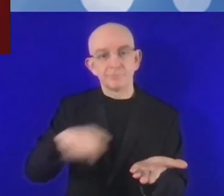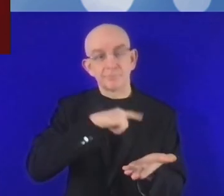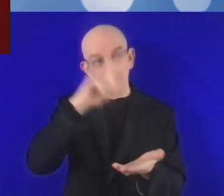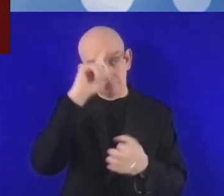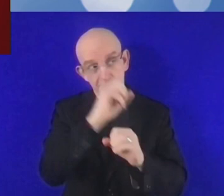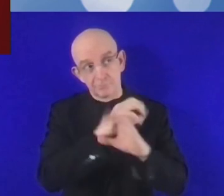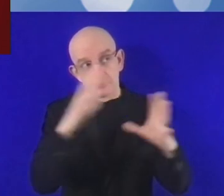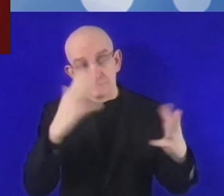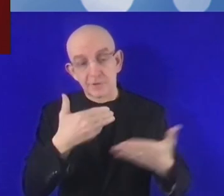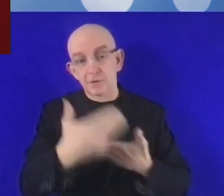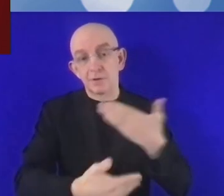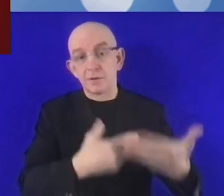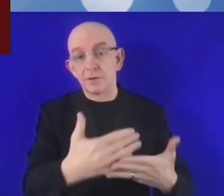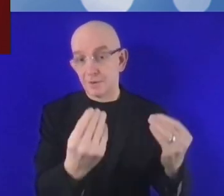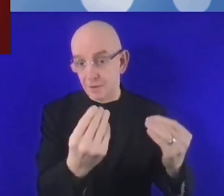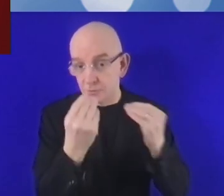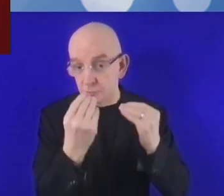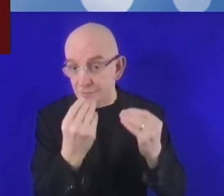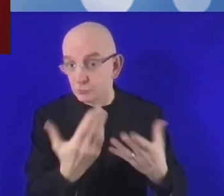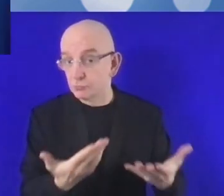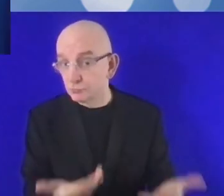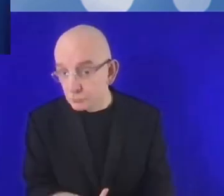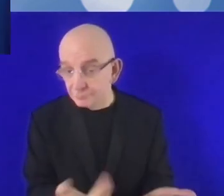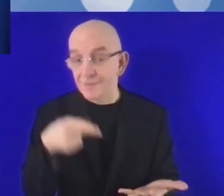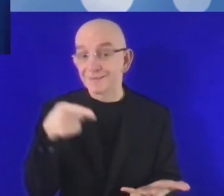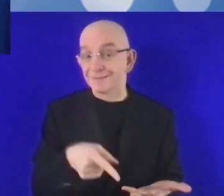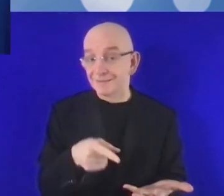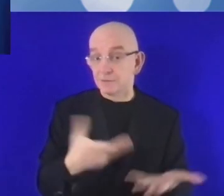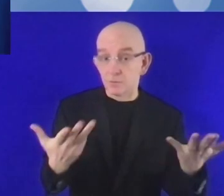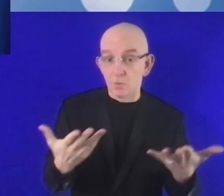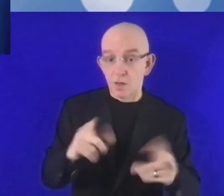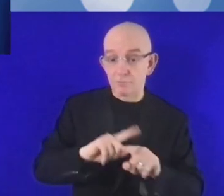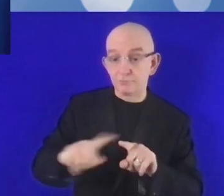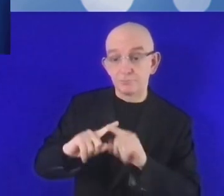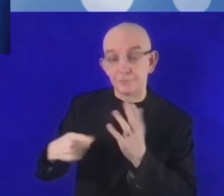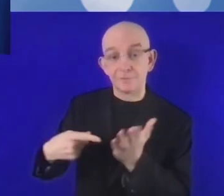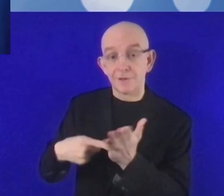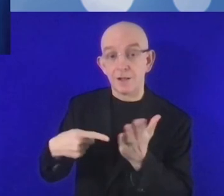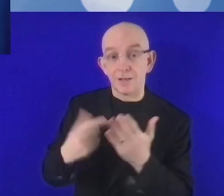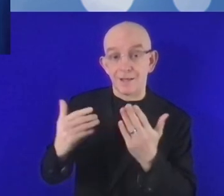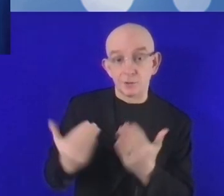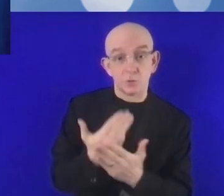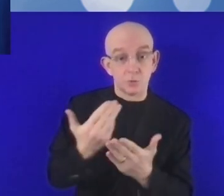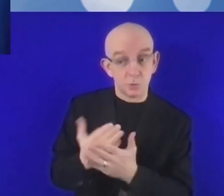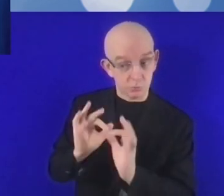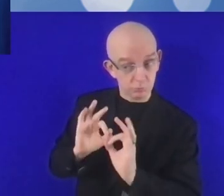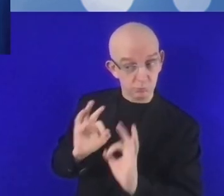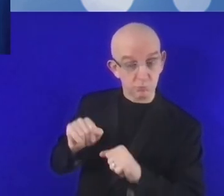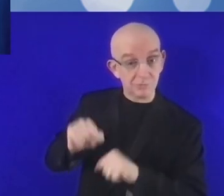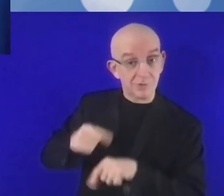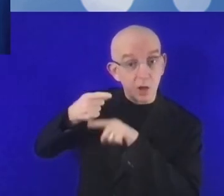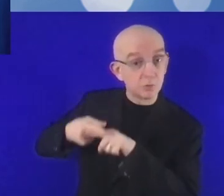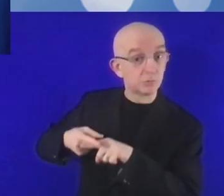воспользоваться всеми преимуществами цифровизации в глобальном масштабе, можно ли нам полностью